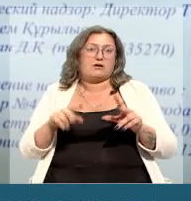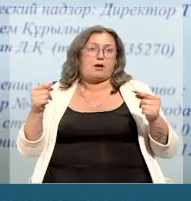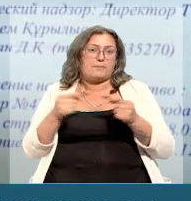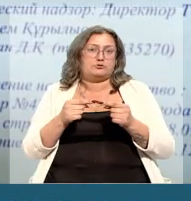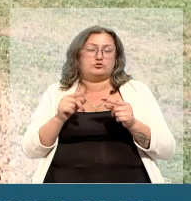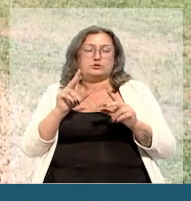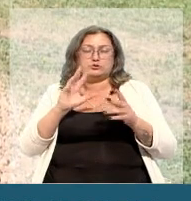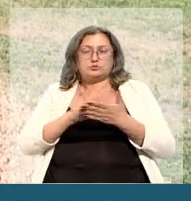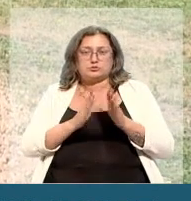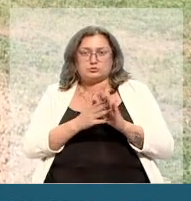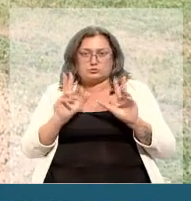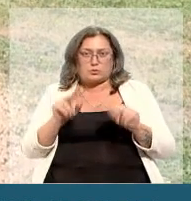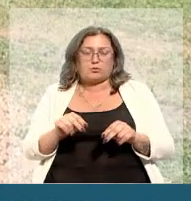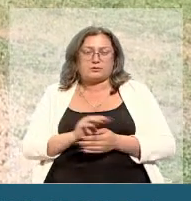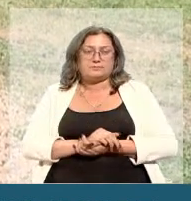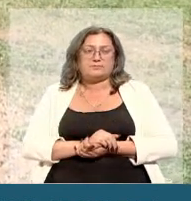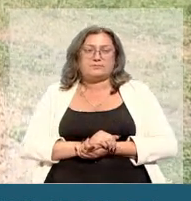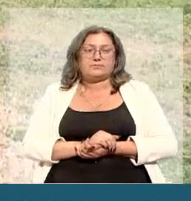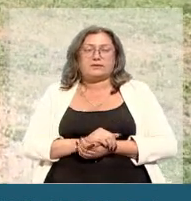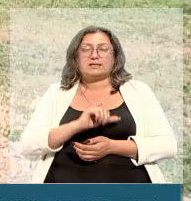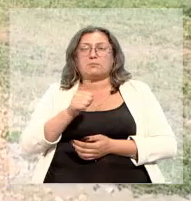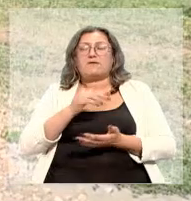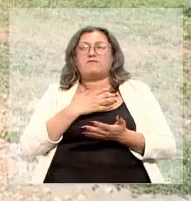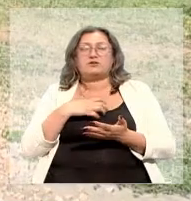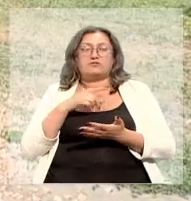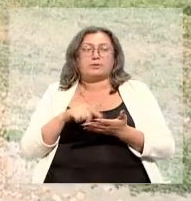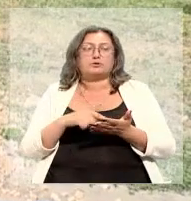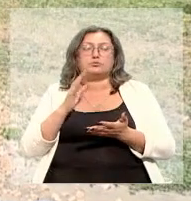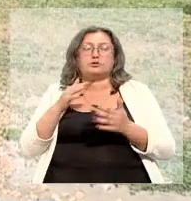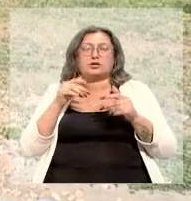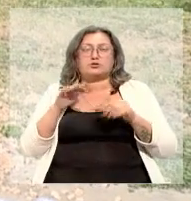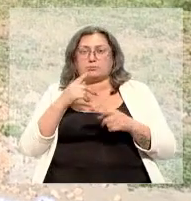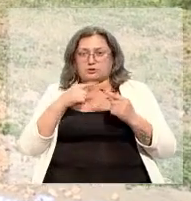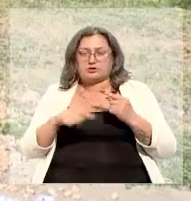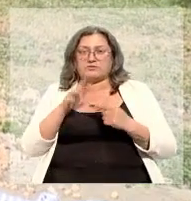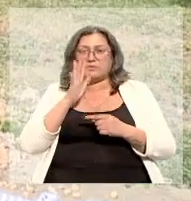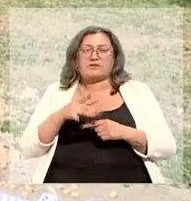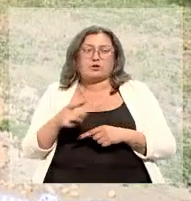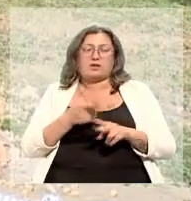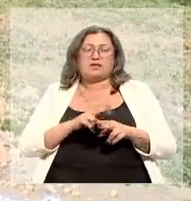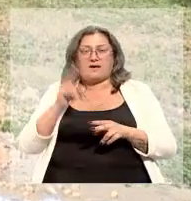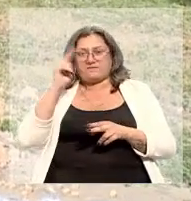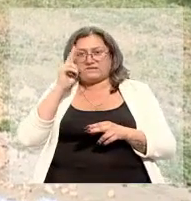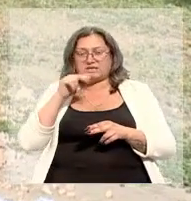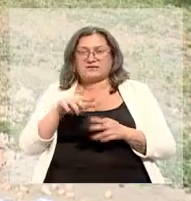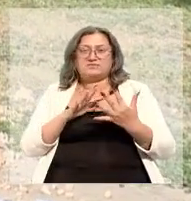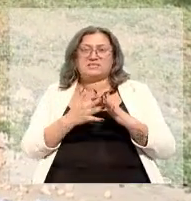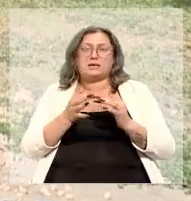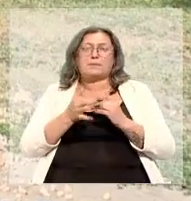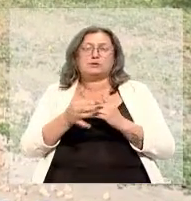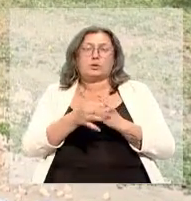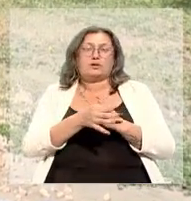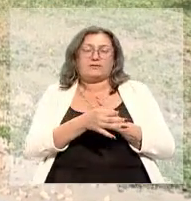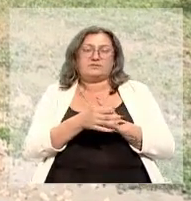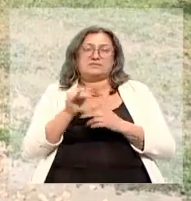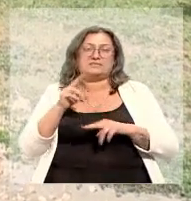обещанные сроки. Самый актуальный вопрос, который предстоит решить в ближайшее время в районе, это водоснабжение сельских населенных